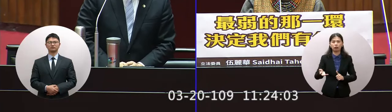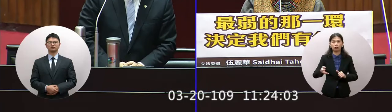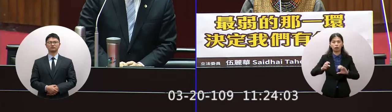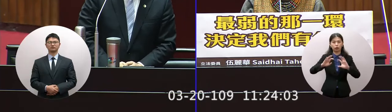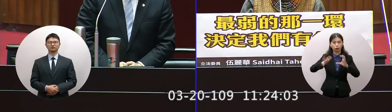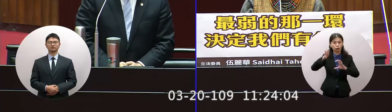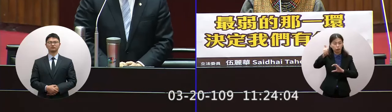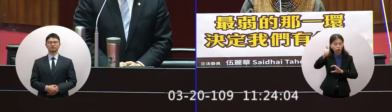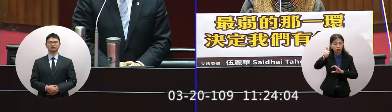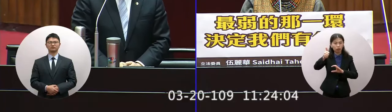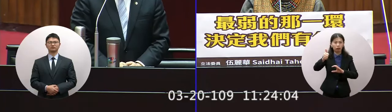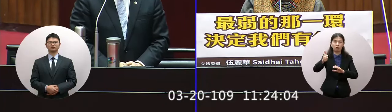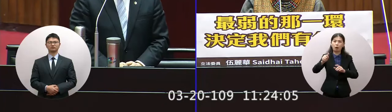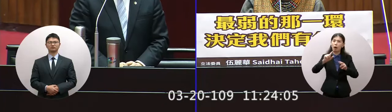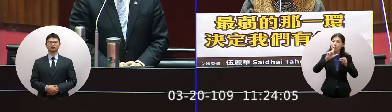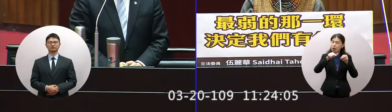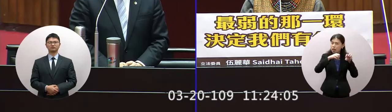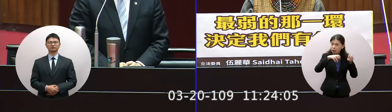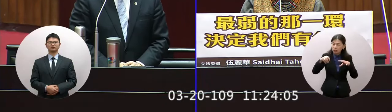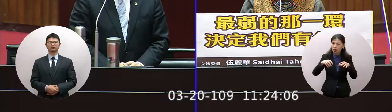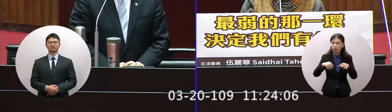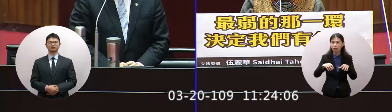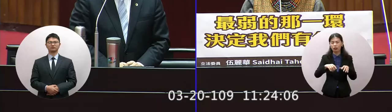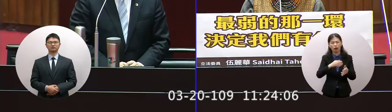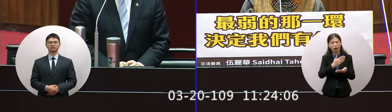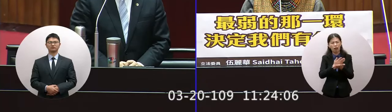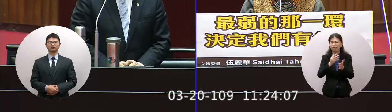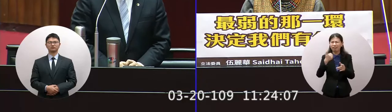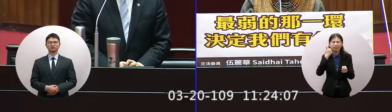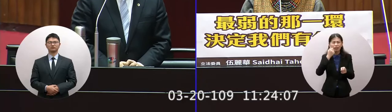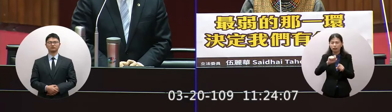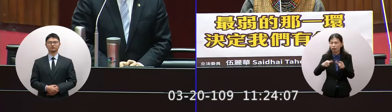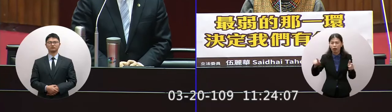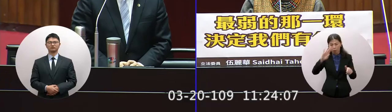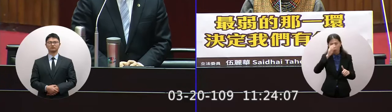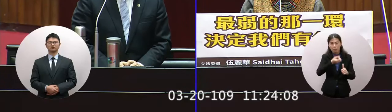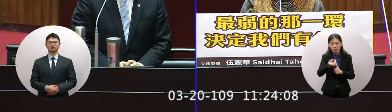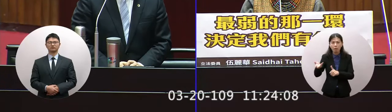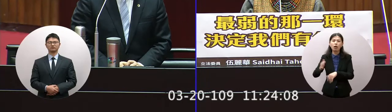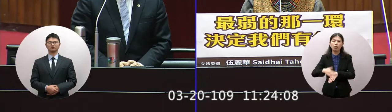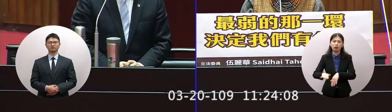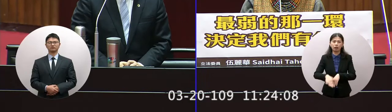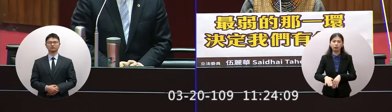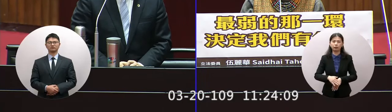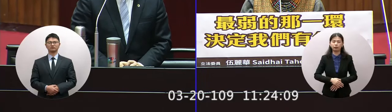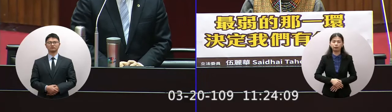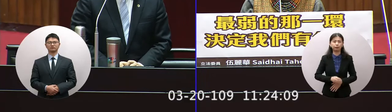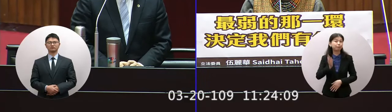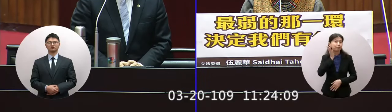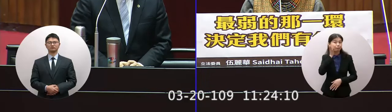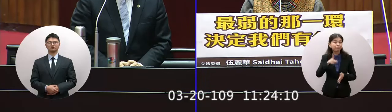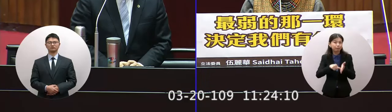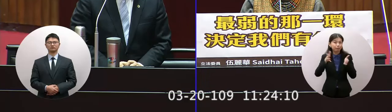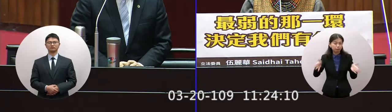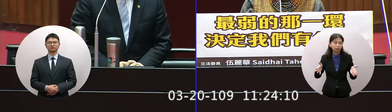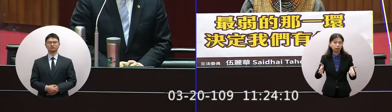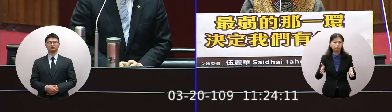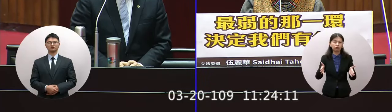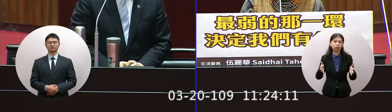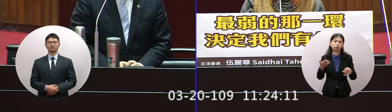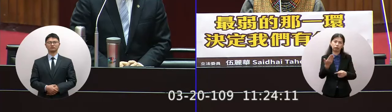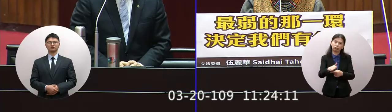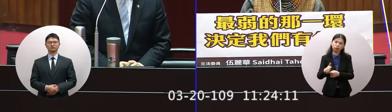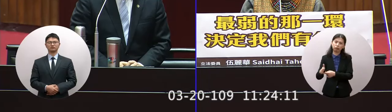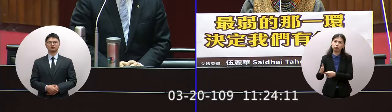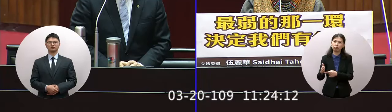家元首、明星都有确诊的案例。那这样的一个4个月期间呢，失去性命的也